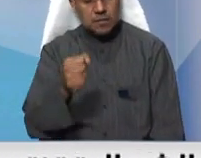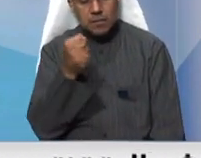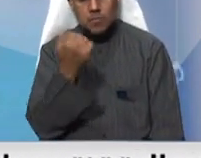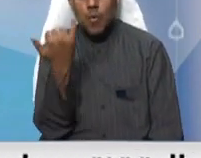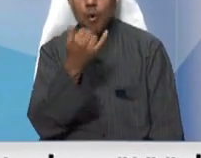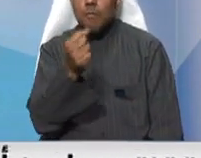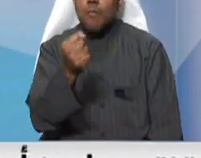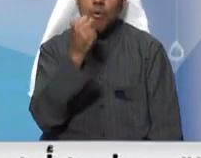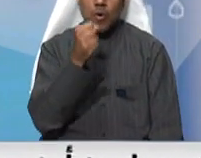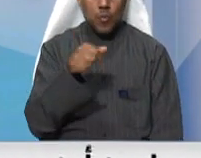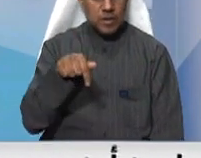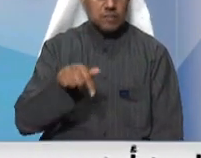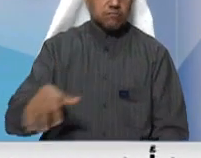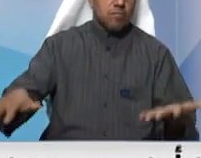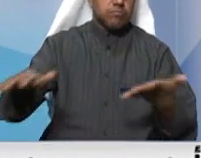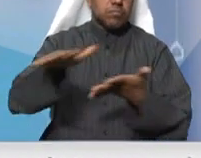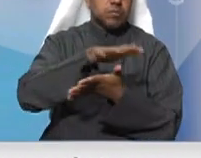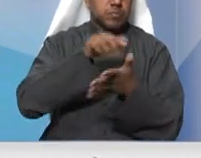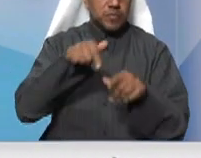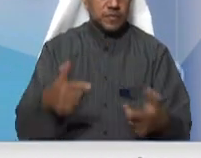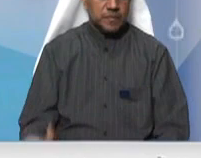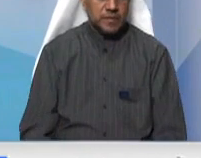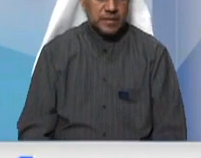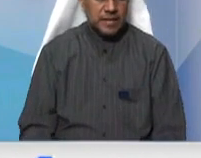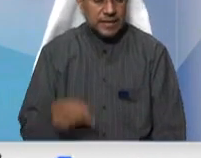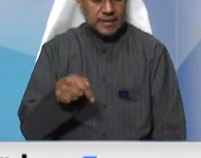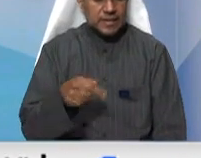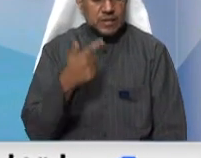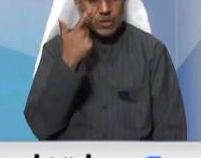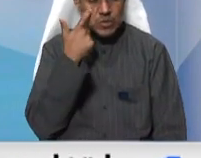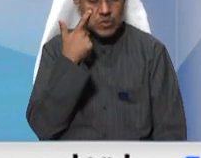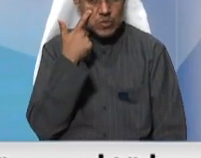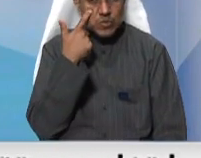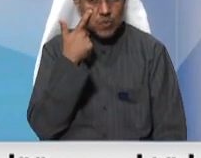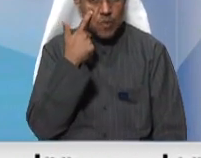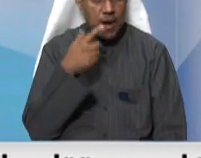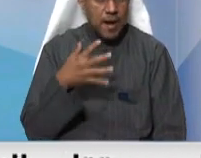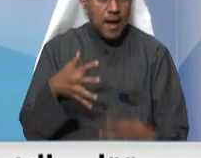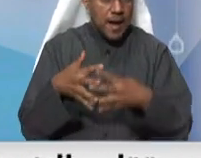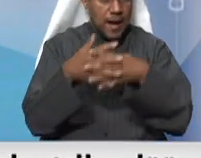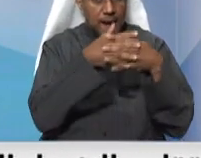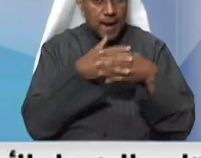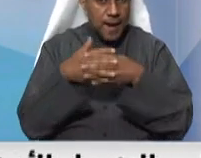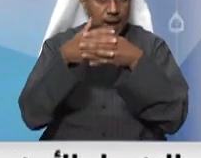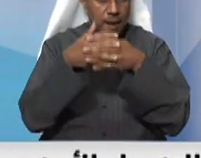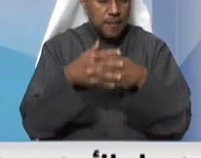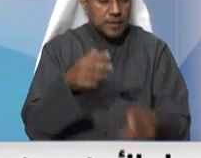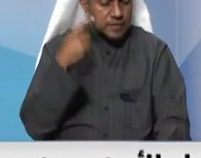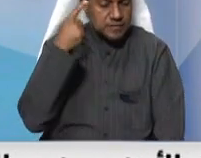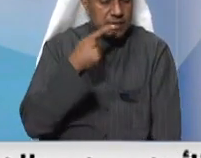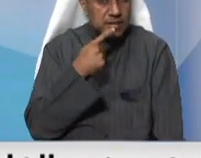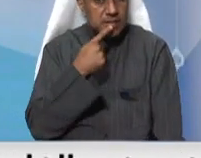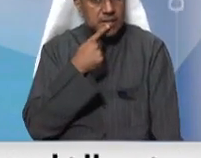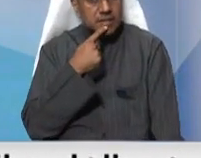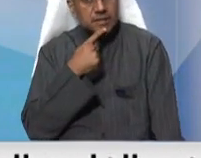خصوصا في ظل التردد الذي رأيناه من الإدارة الأمريكية، وأشار إليه الأمين العام لحلف